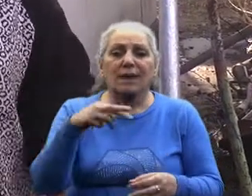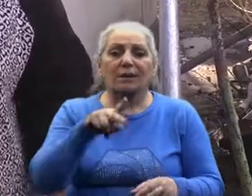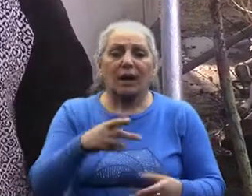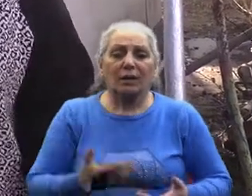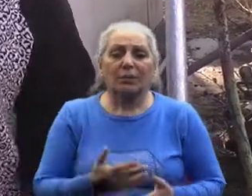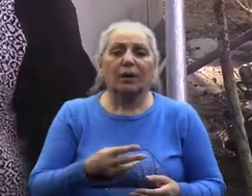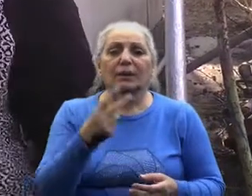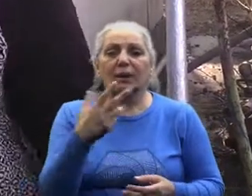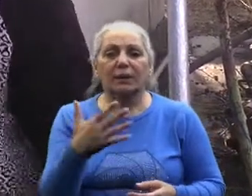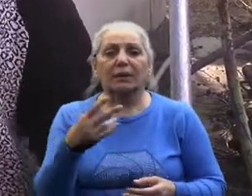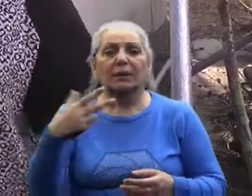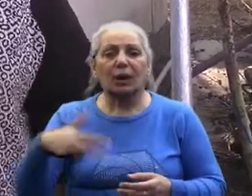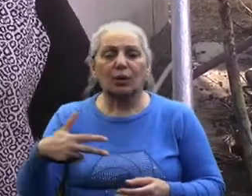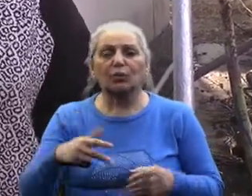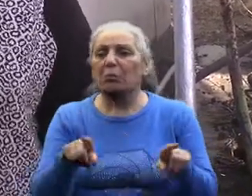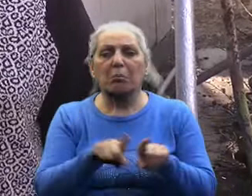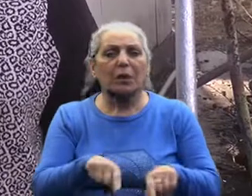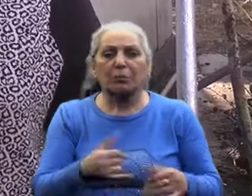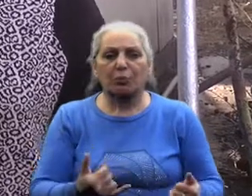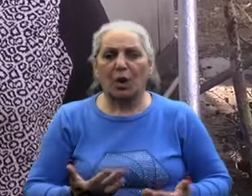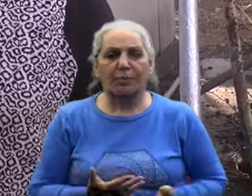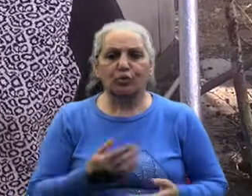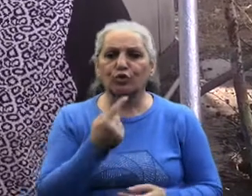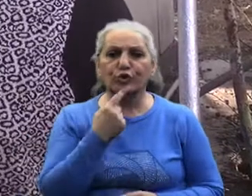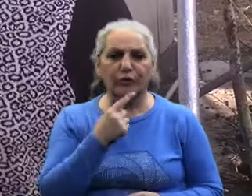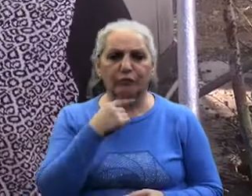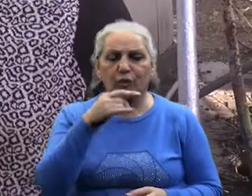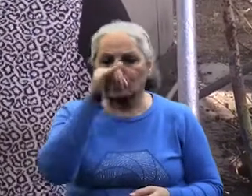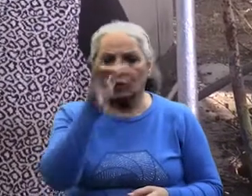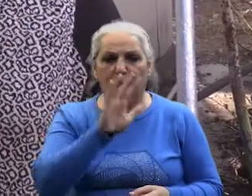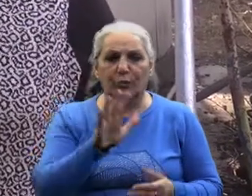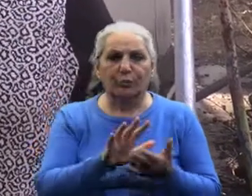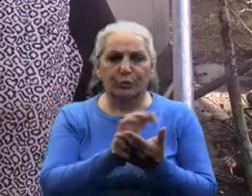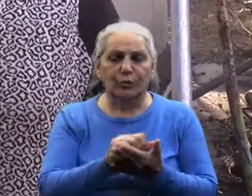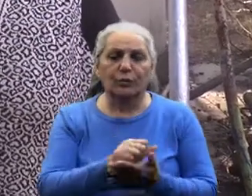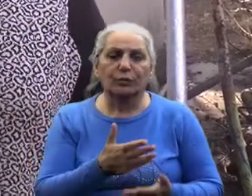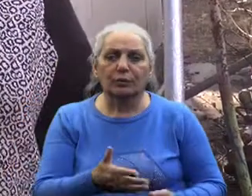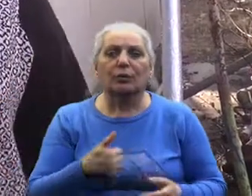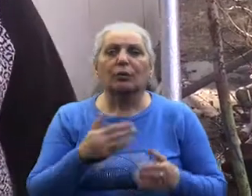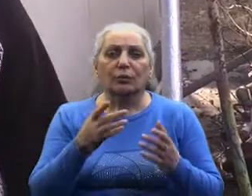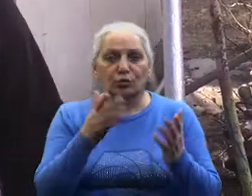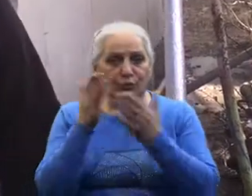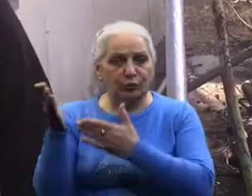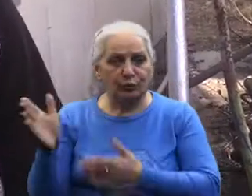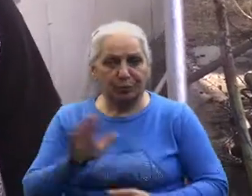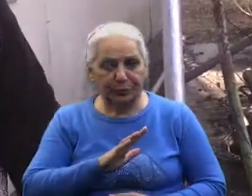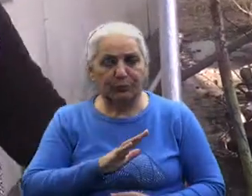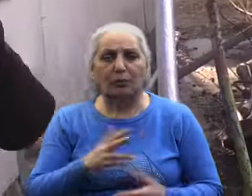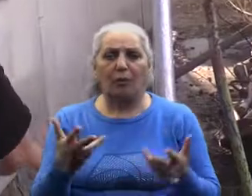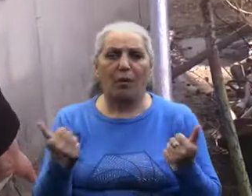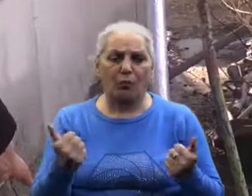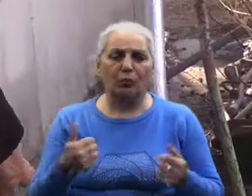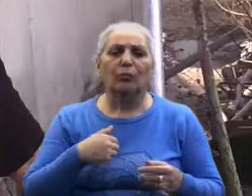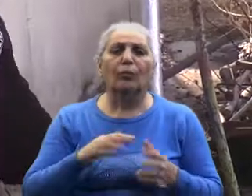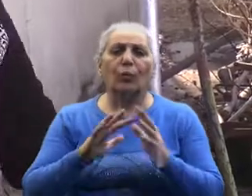հիմա 30 շինին, արդեն ի վիճակի չէ։ Իսկ դիմել եք ինչ-որ մեկին ասել։ Դե հա, ինչ-որ մեր գյուղապետանին